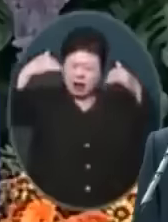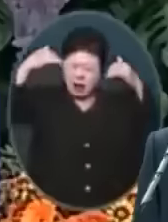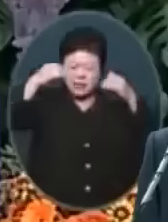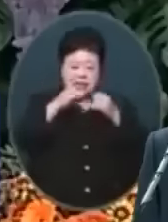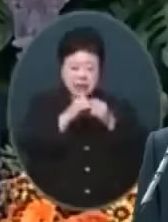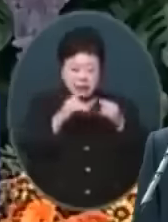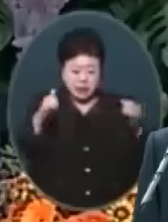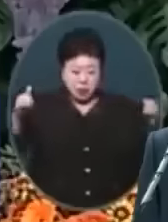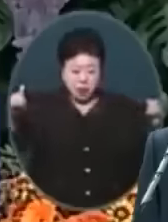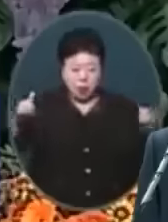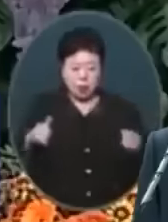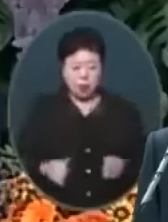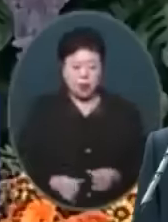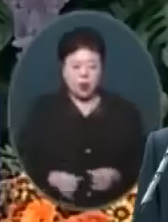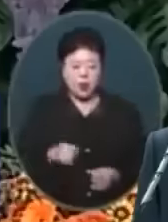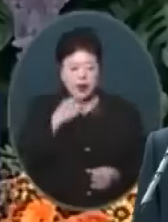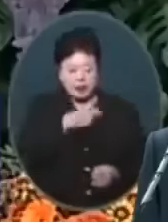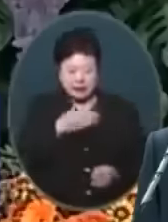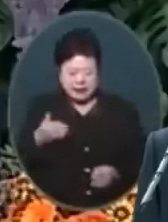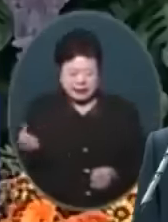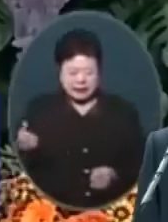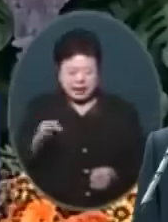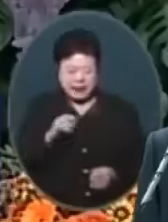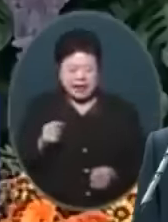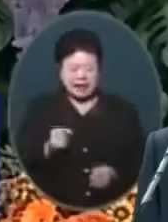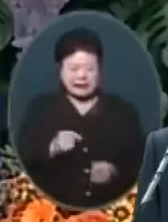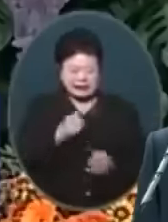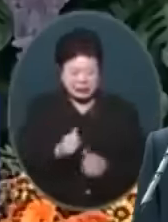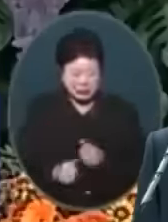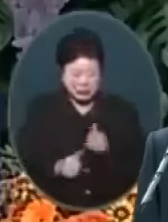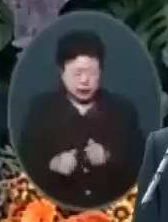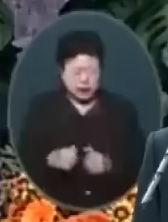자들이야. 거기서 네피림의 후손 아낙 자손